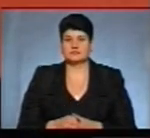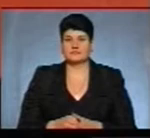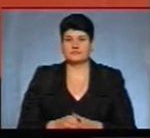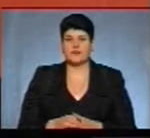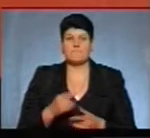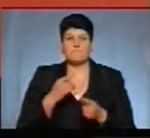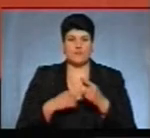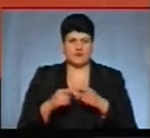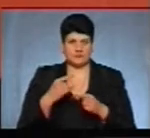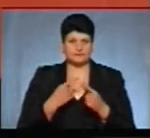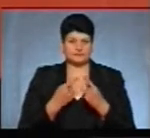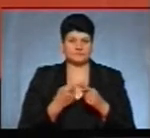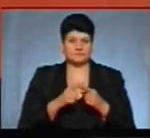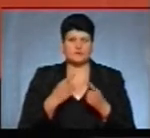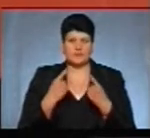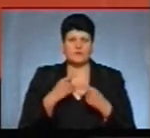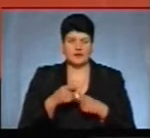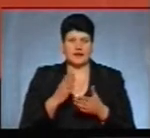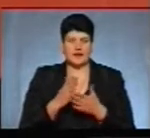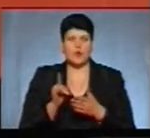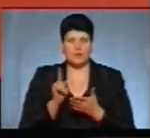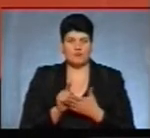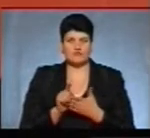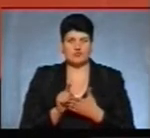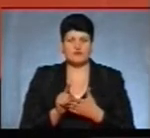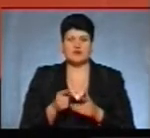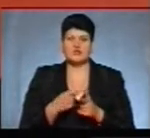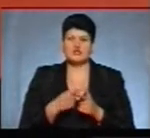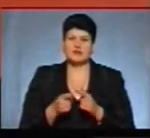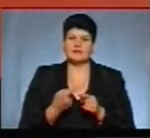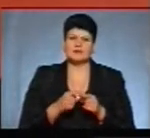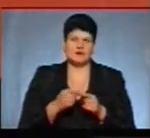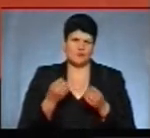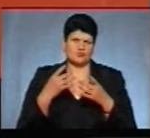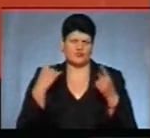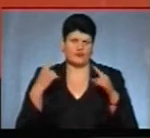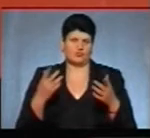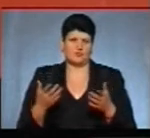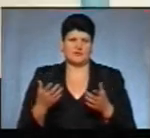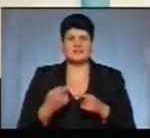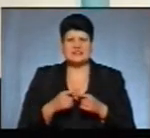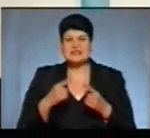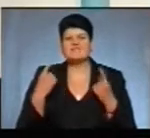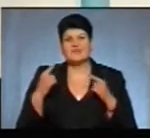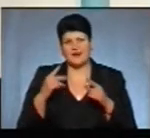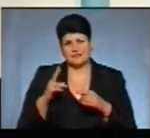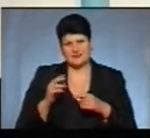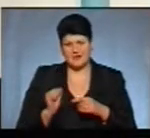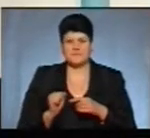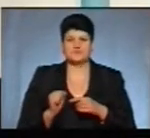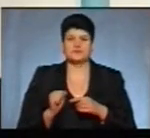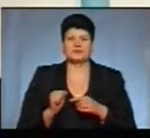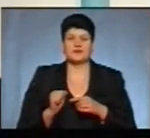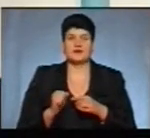цих розписок, вони все ж таки є обов'язковими, чи це просто вигадка? Це вигадка. Це вигадка,